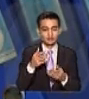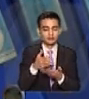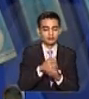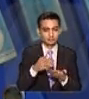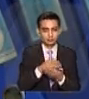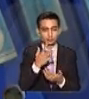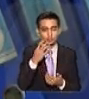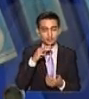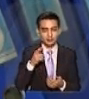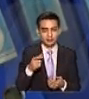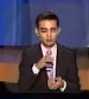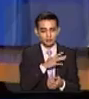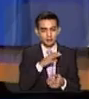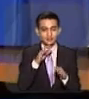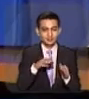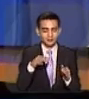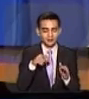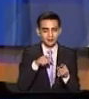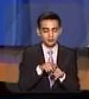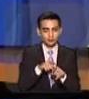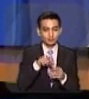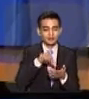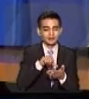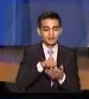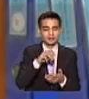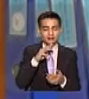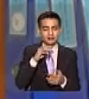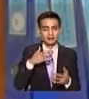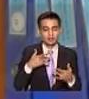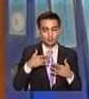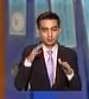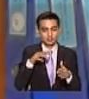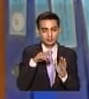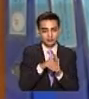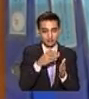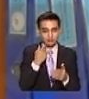собирали по 500. И из тех даже детей, которые не заходили в этот театр. Ее день